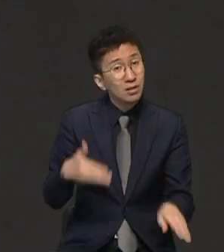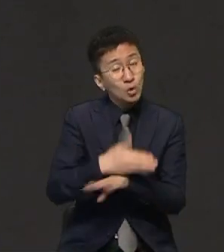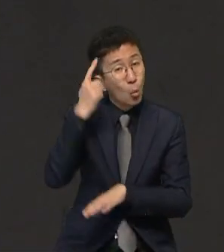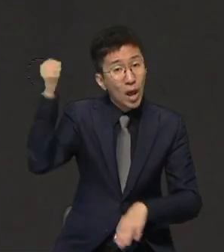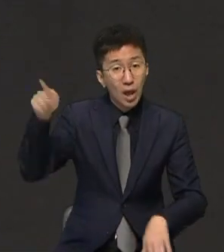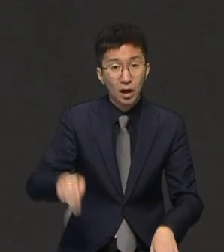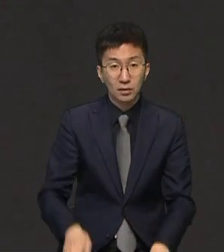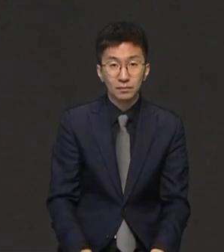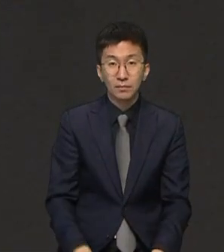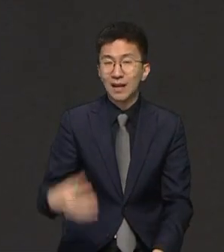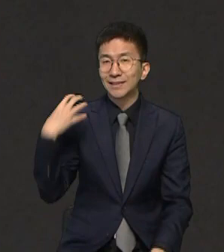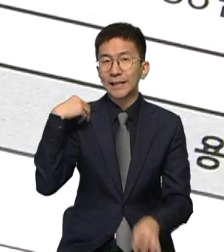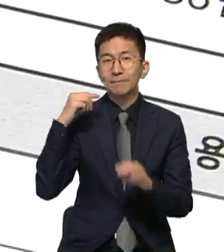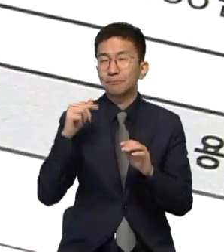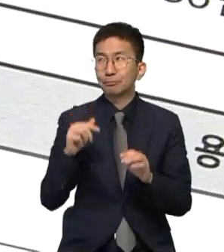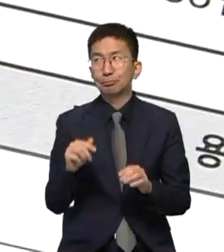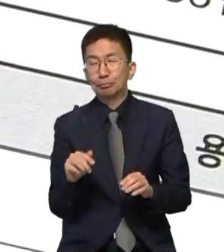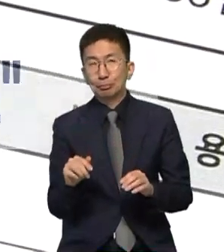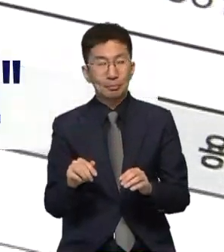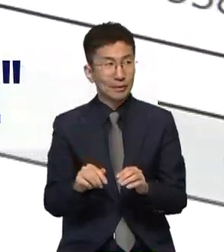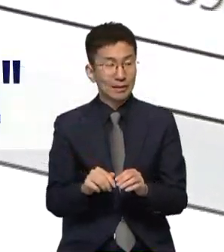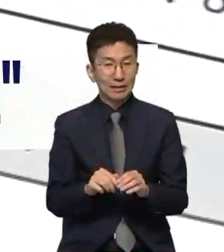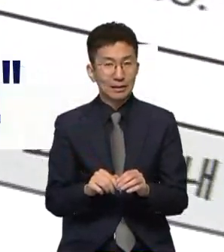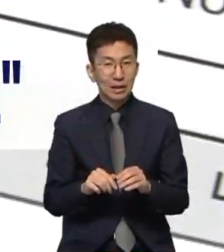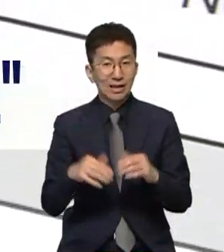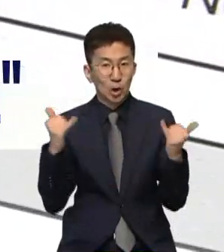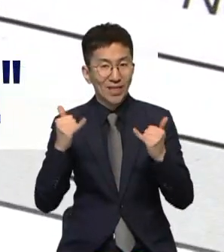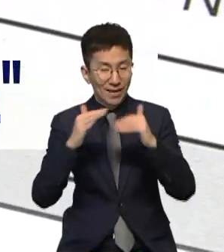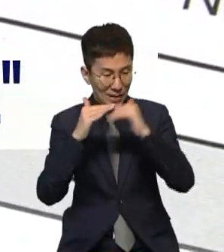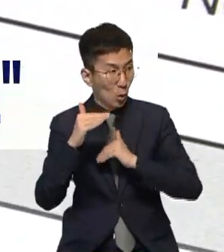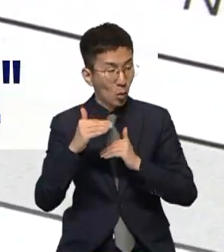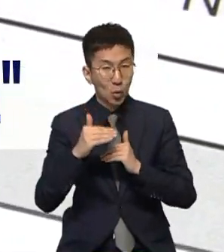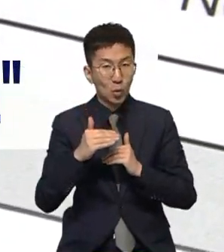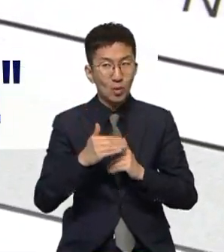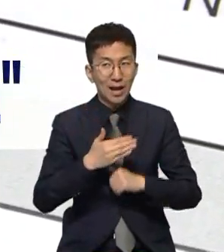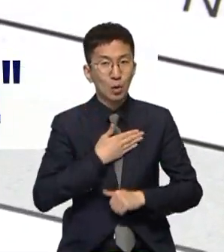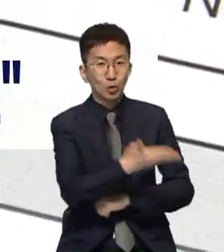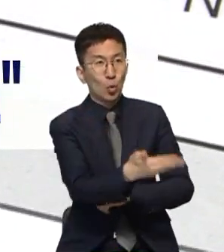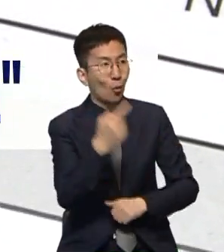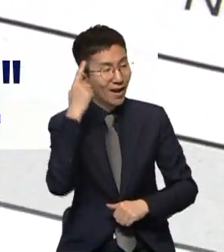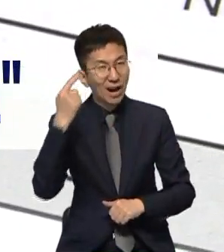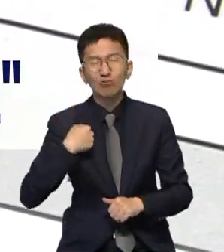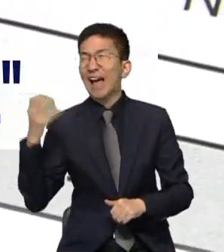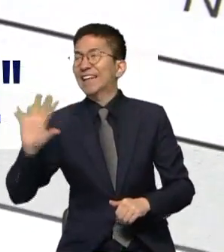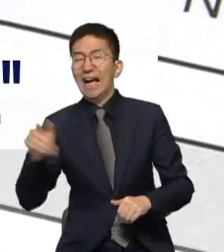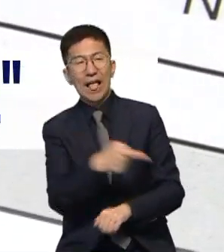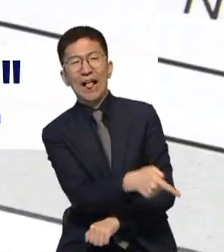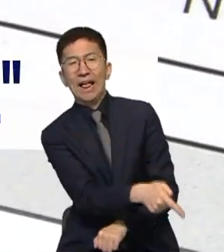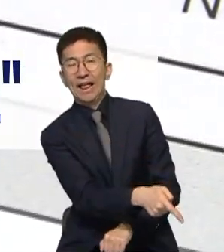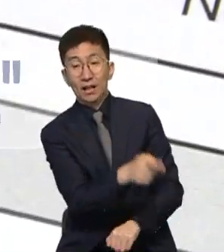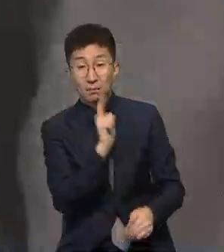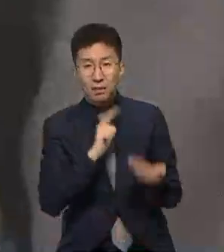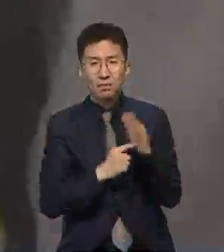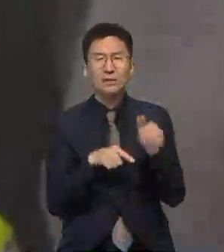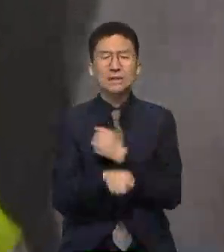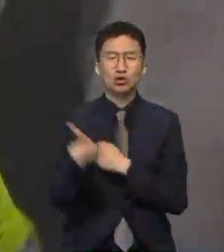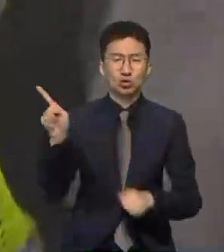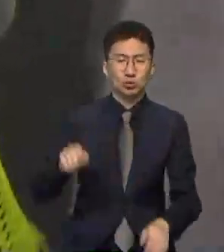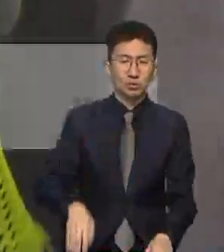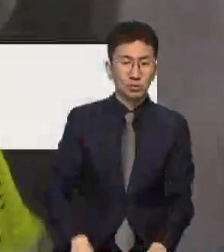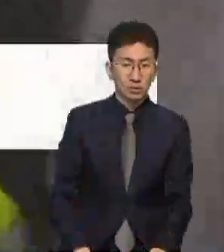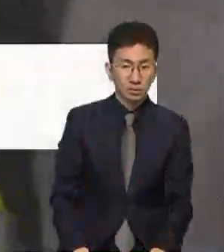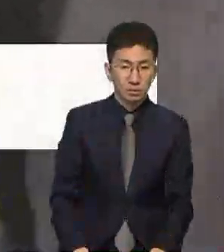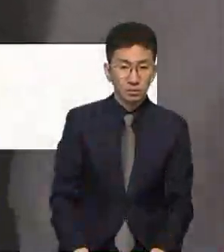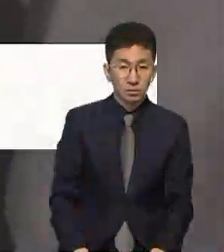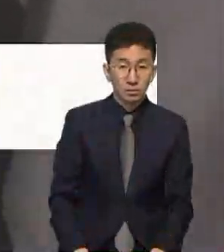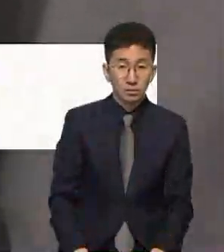모습 대신 112 신고 녹취록부터 공개한 것도 참사 책임을 현장에만 떠넘기려는 의도라고 지적했습니다. 할 수 있는